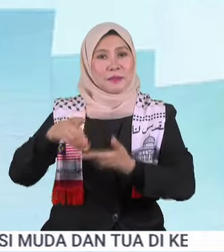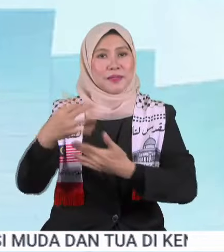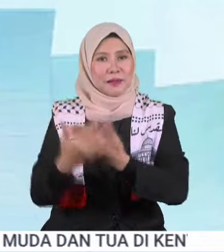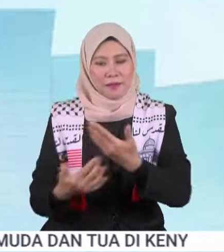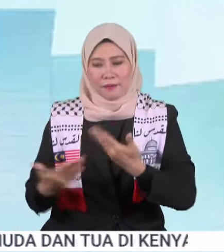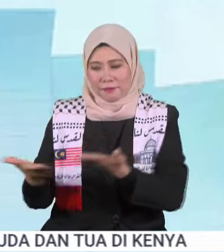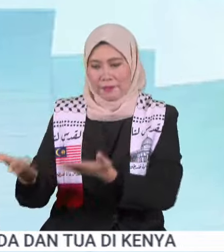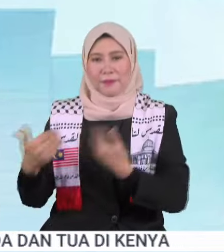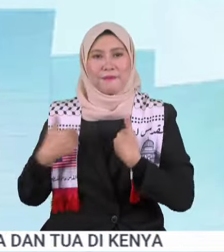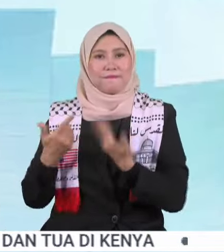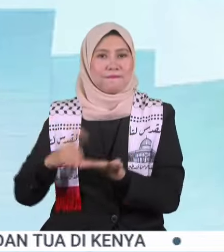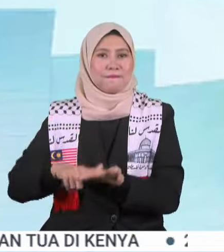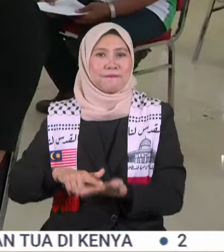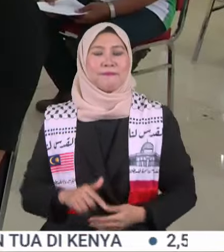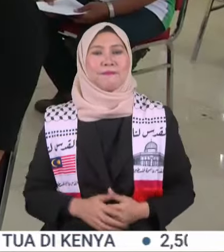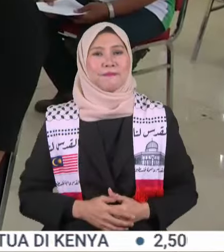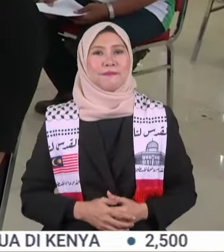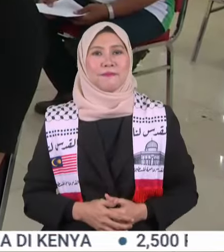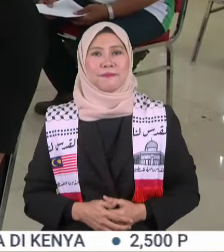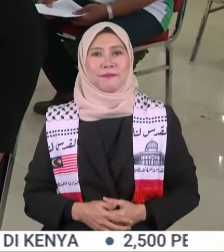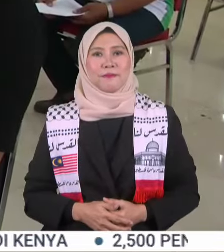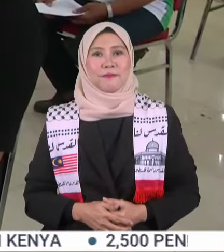ada laporannya.